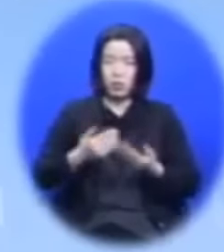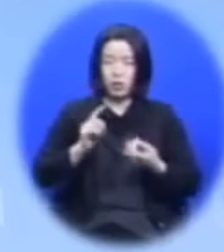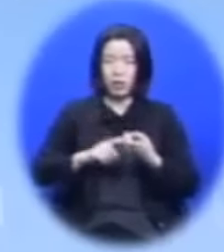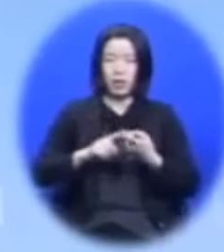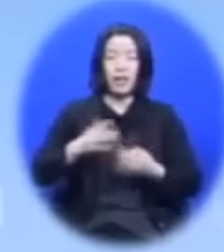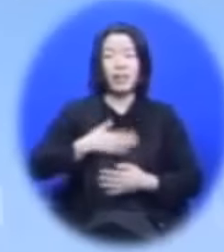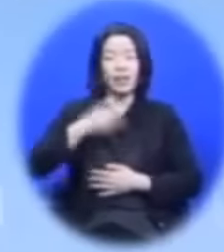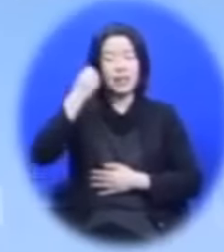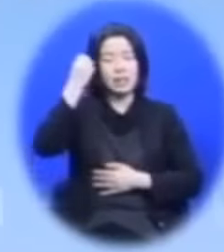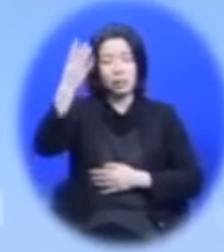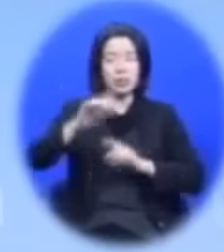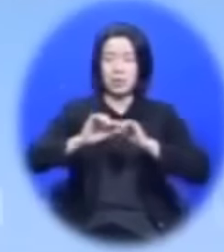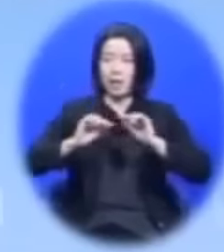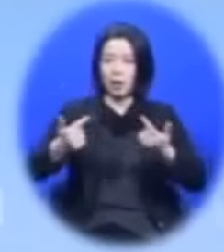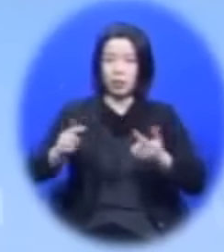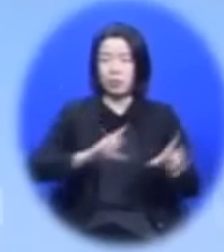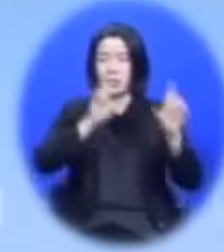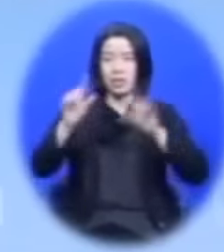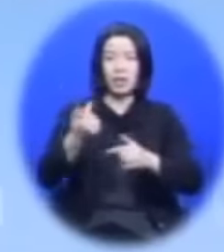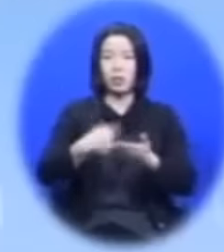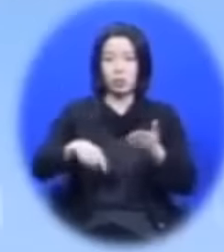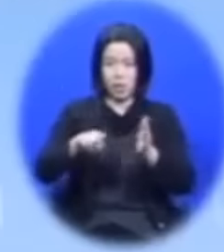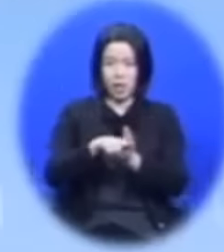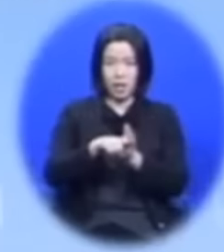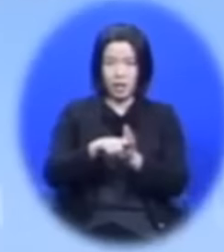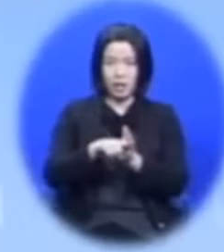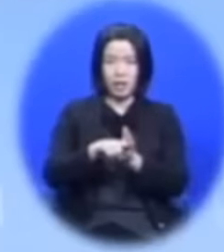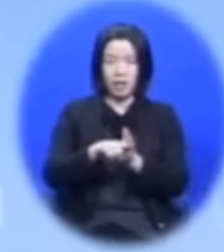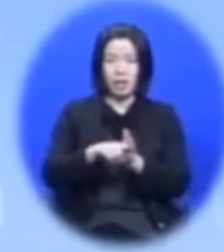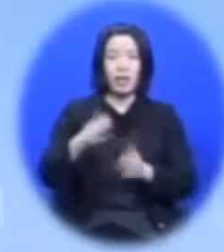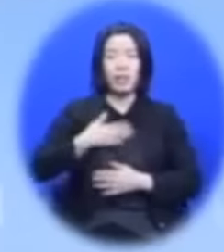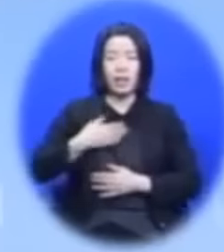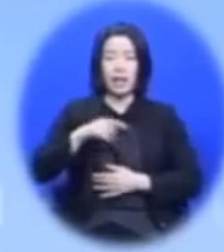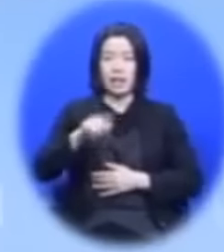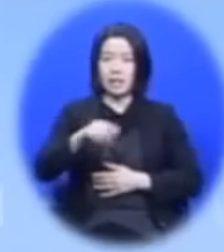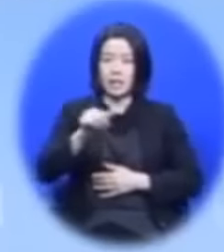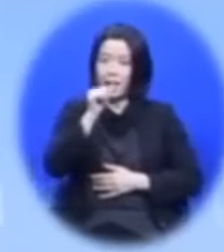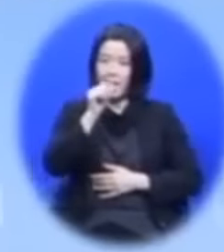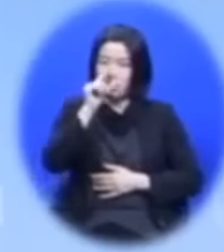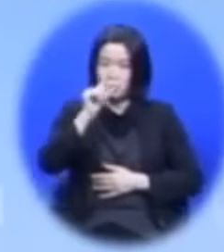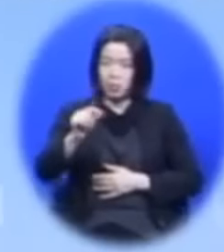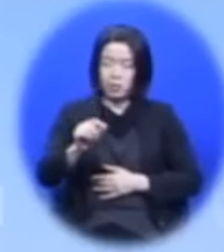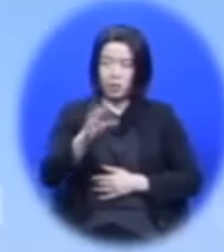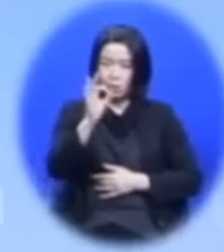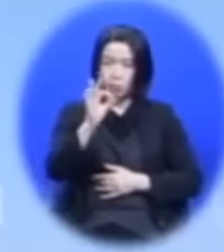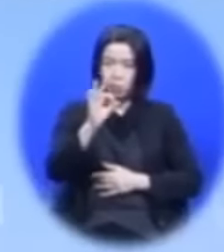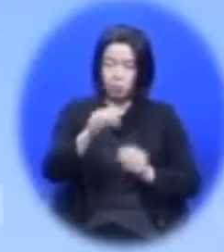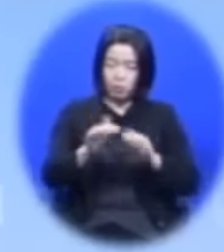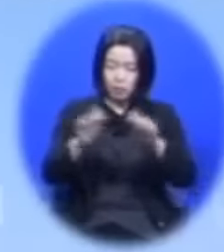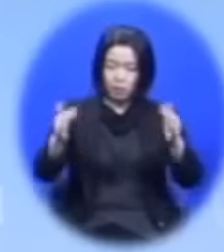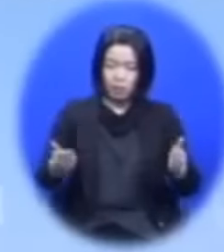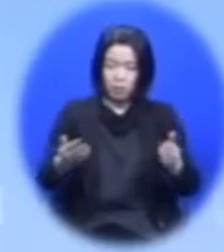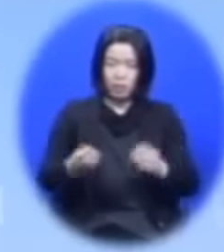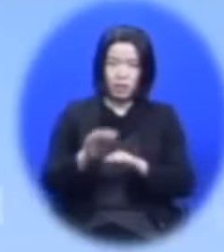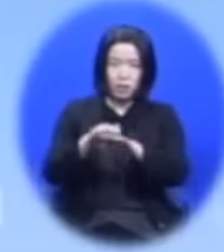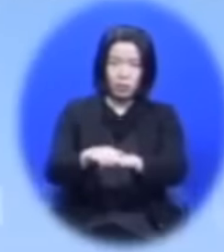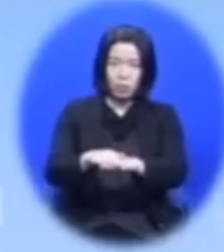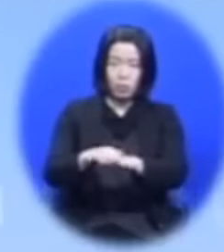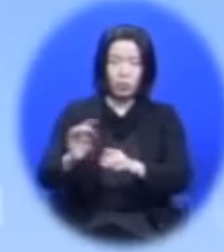내가 잊어버리지 않고 살기 위하여 내가 이 못을 돈 상자 안에 늘 두고